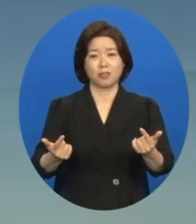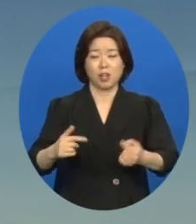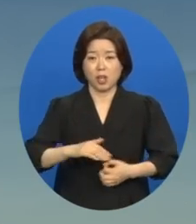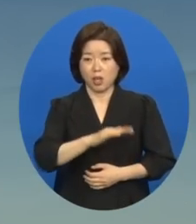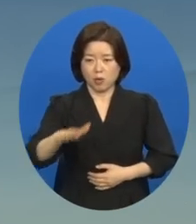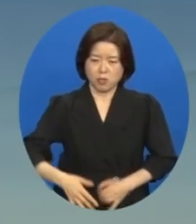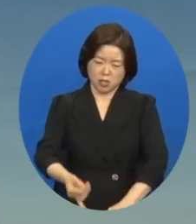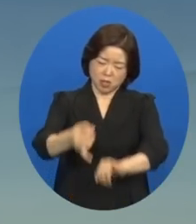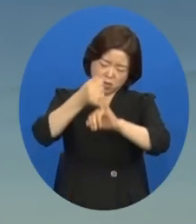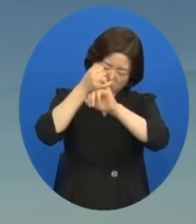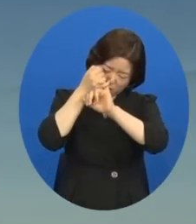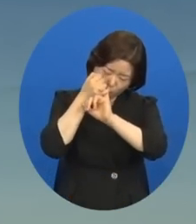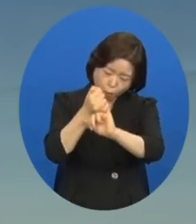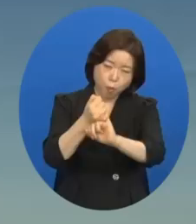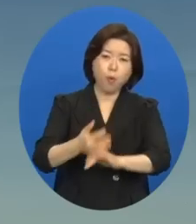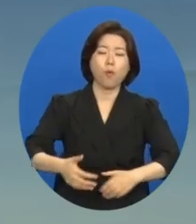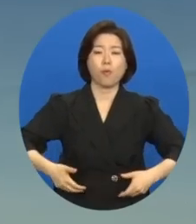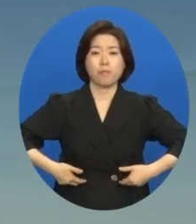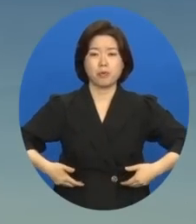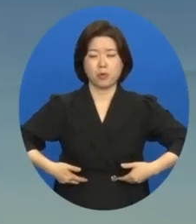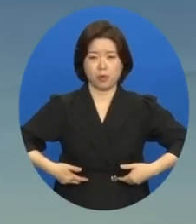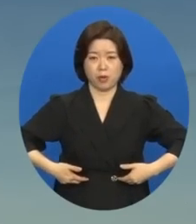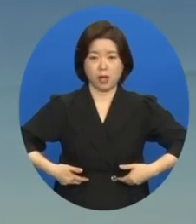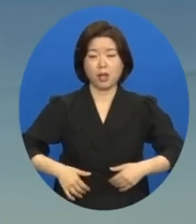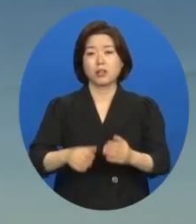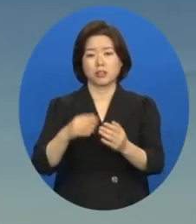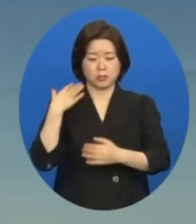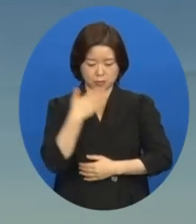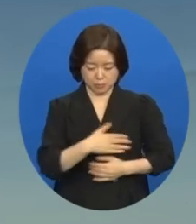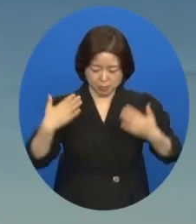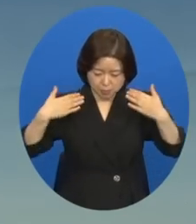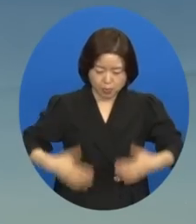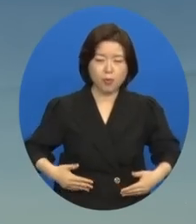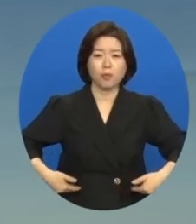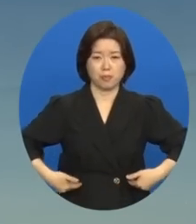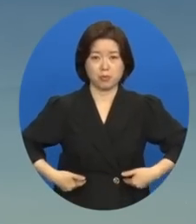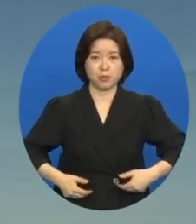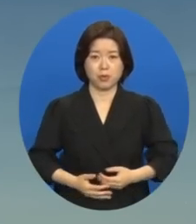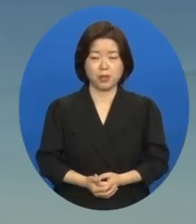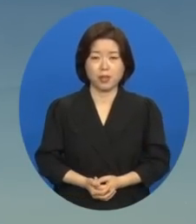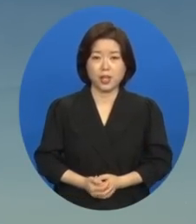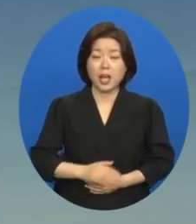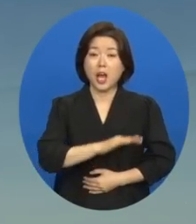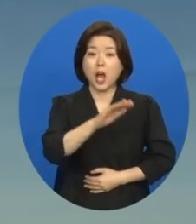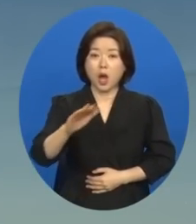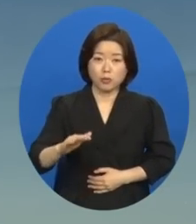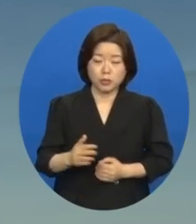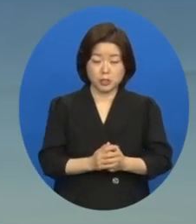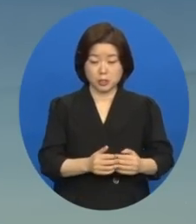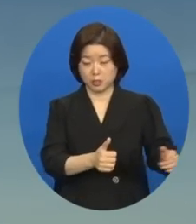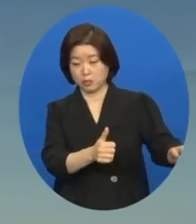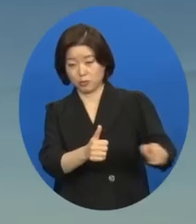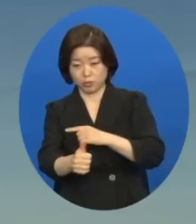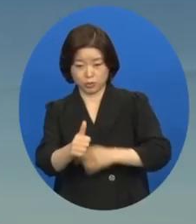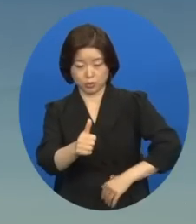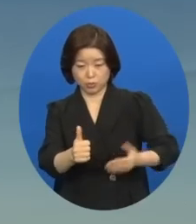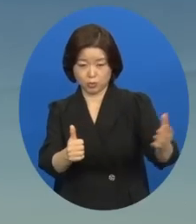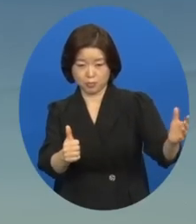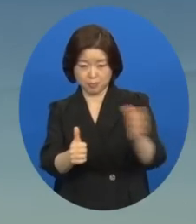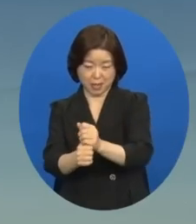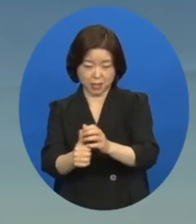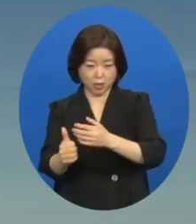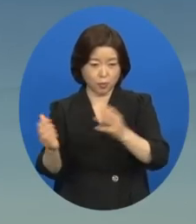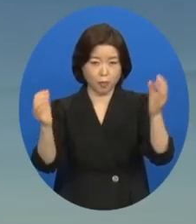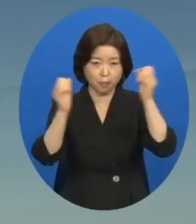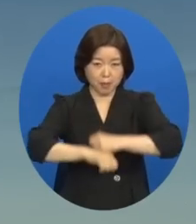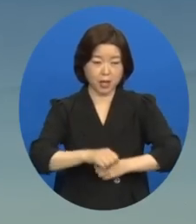우리에게는 반드시 필요한 필수적이라는 것이라는 것이죠. 이렇게 우리를 죽이고 파괴하고 빼앗기 원하는